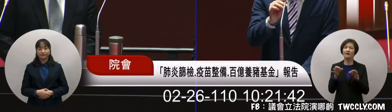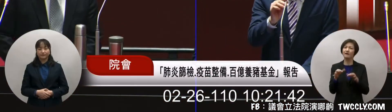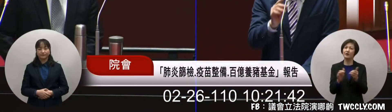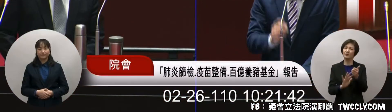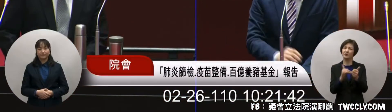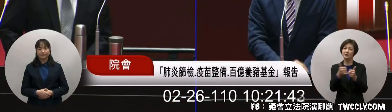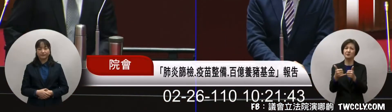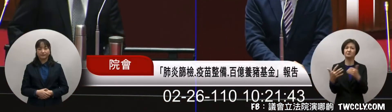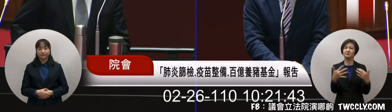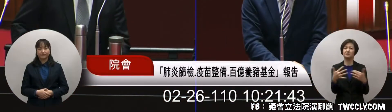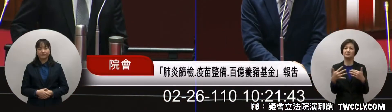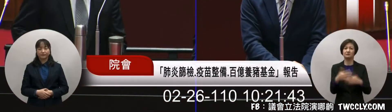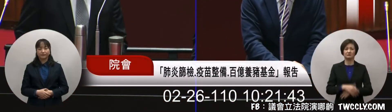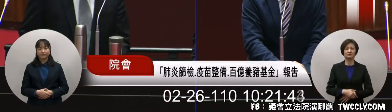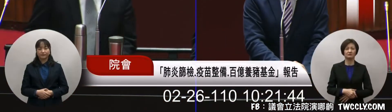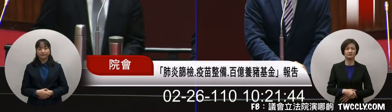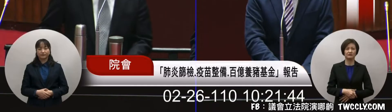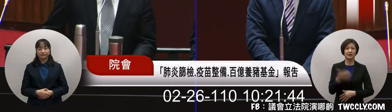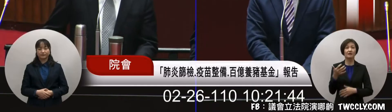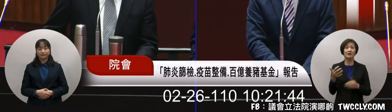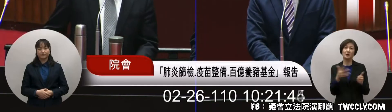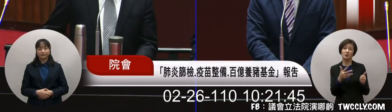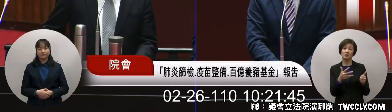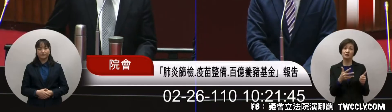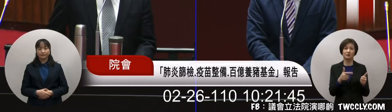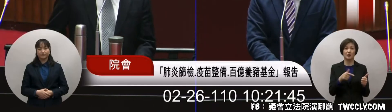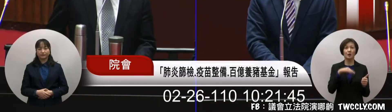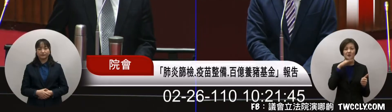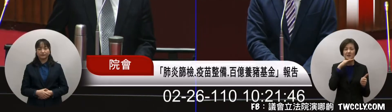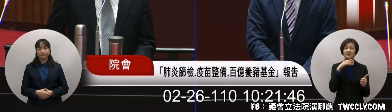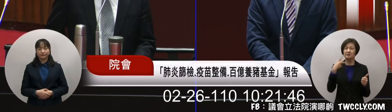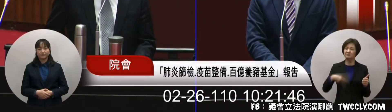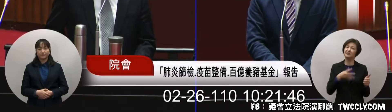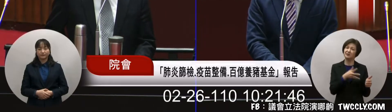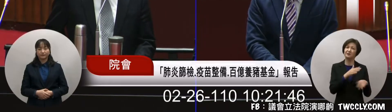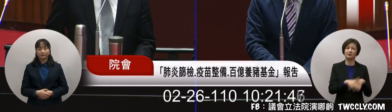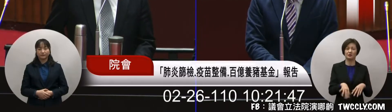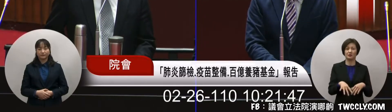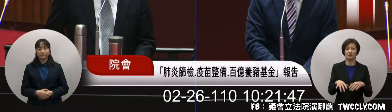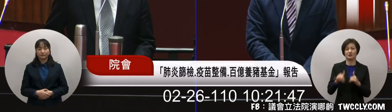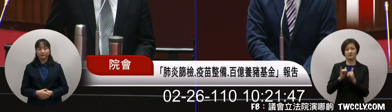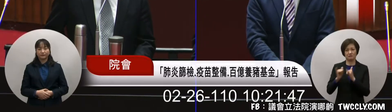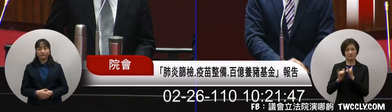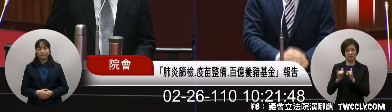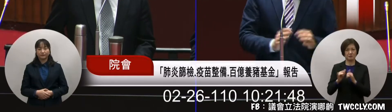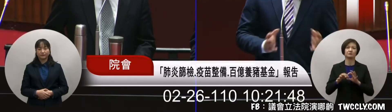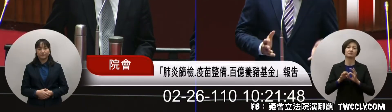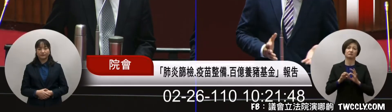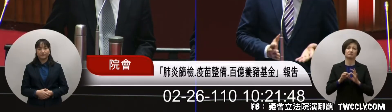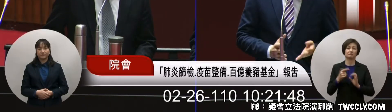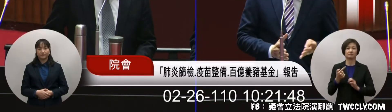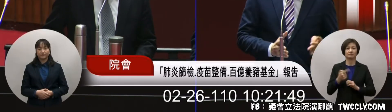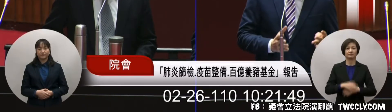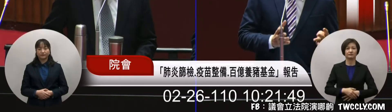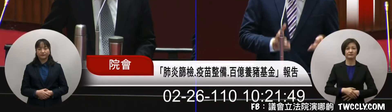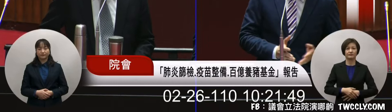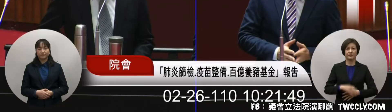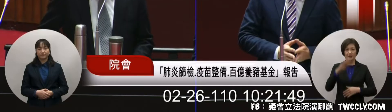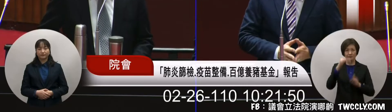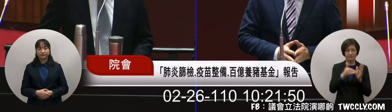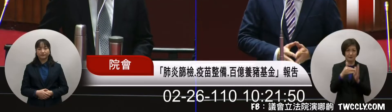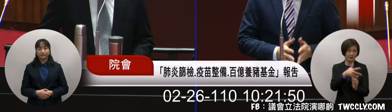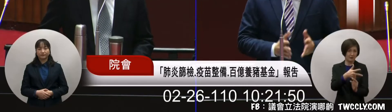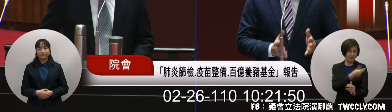质询。好，那当然他前面所问的问题，很可能我待会也会问，因为这都全民确实关心的议题。但是同样，我们在关心疫苗什么时候